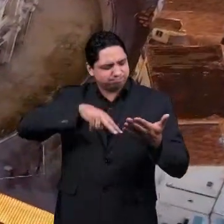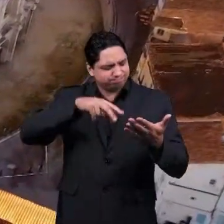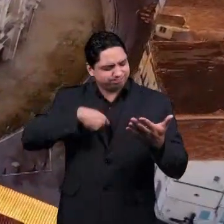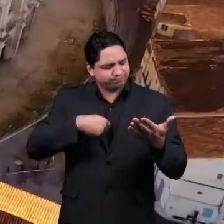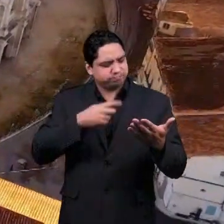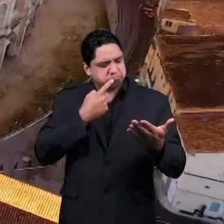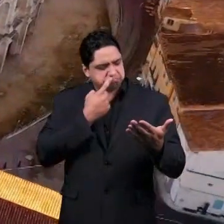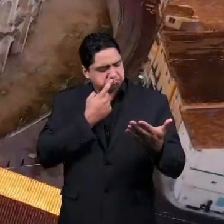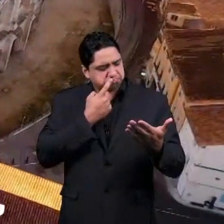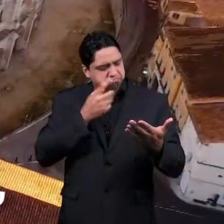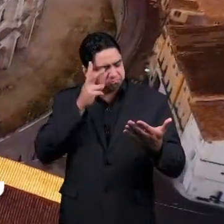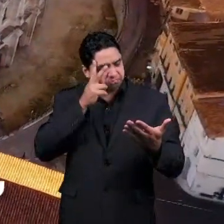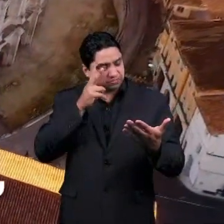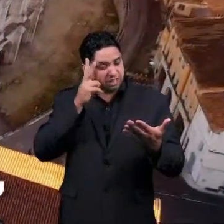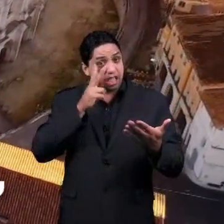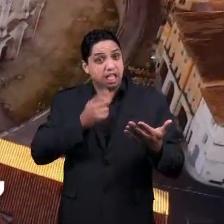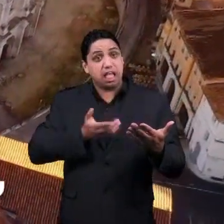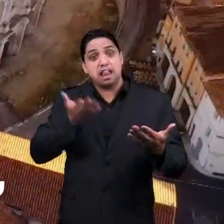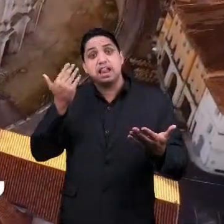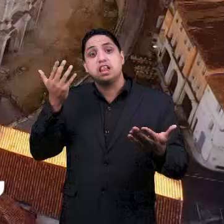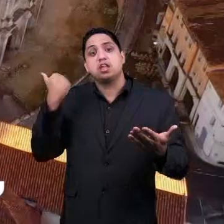Я всегда буду